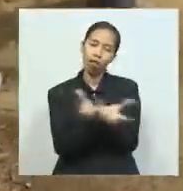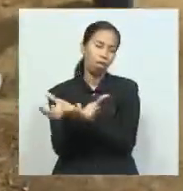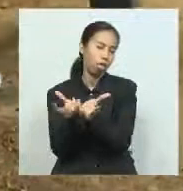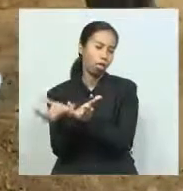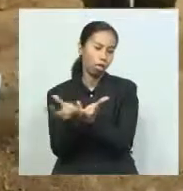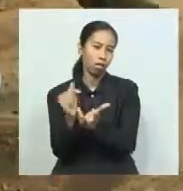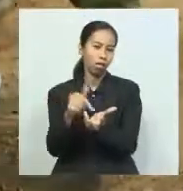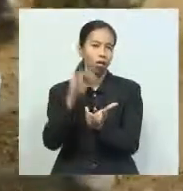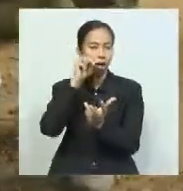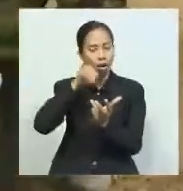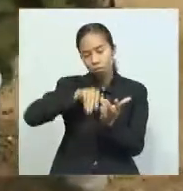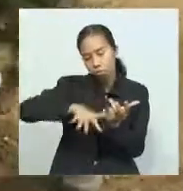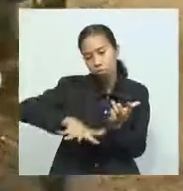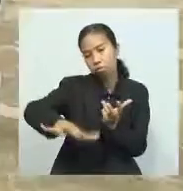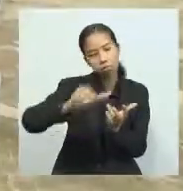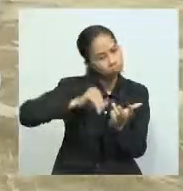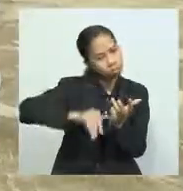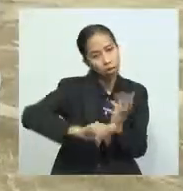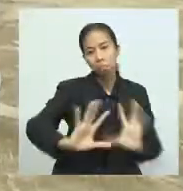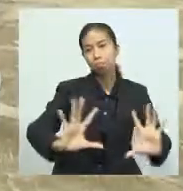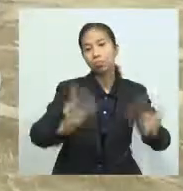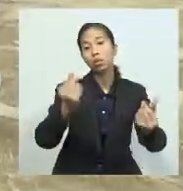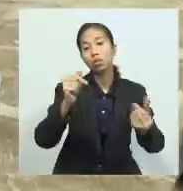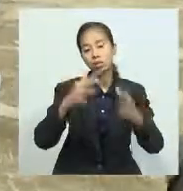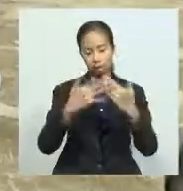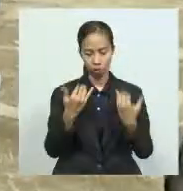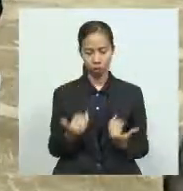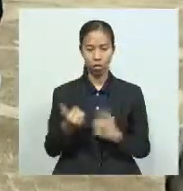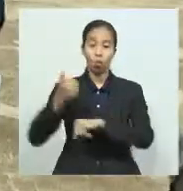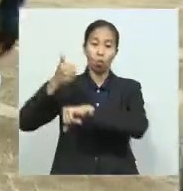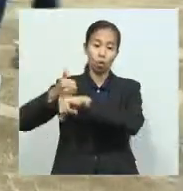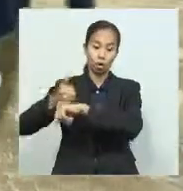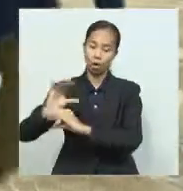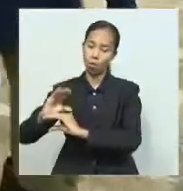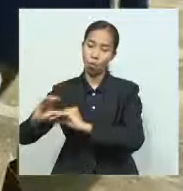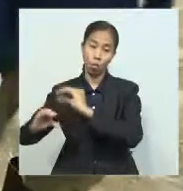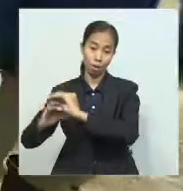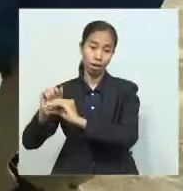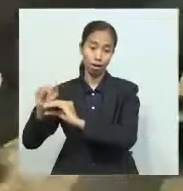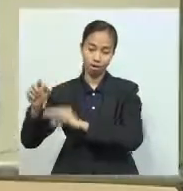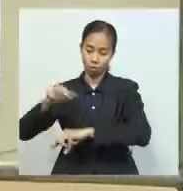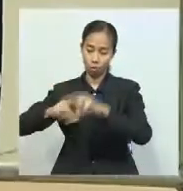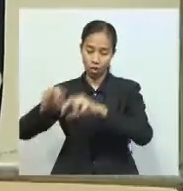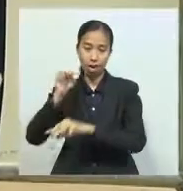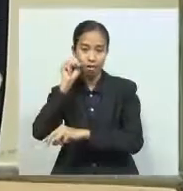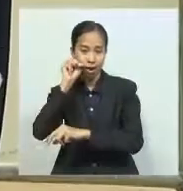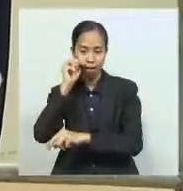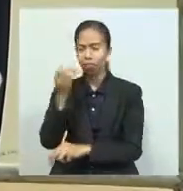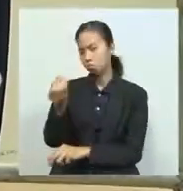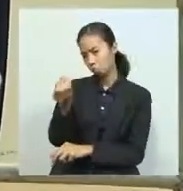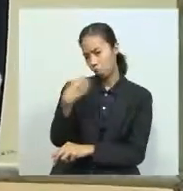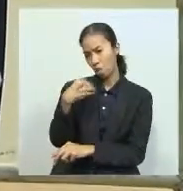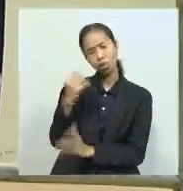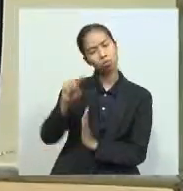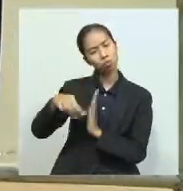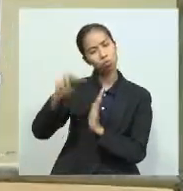ำให้น้ำนั้นไหลออกขณะนี้นะครับทางผู้อำนวยการโครงการชลประทานพิจิตรบอกกับทีมข่าวเมื่อประมาณเกือบ